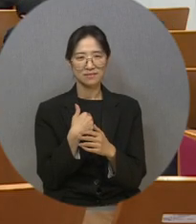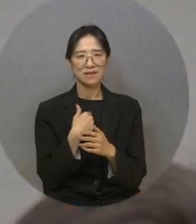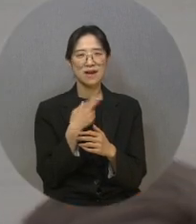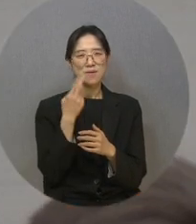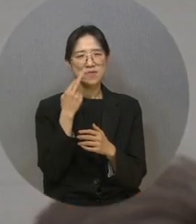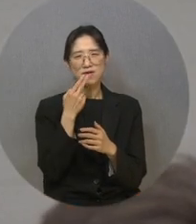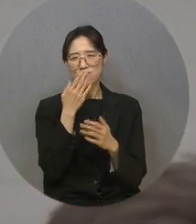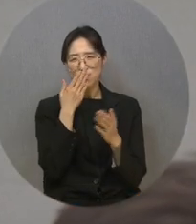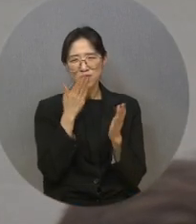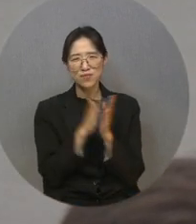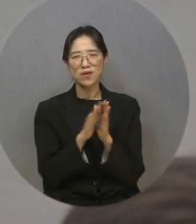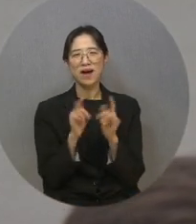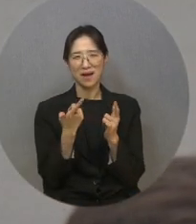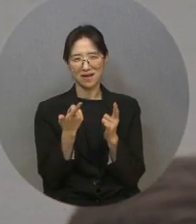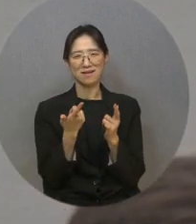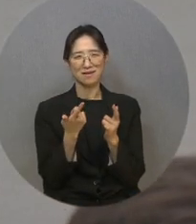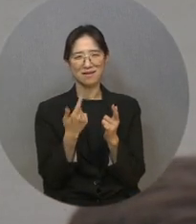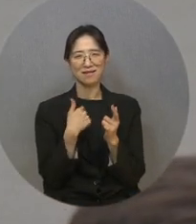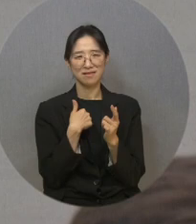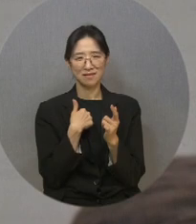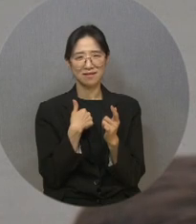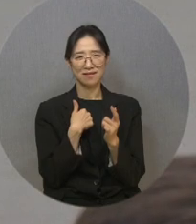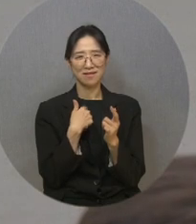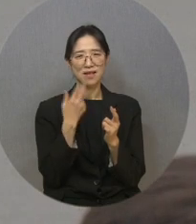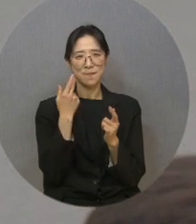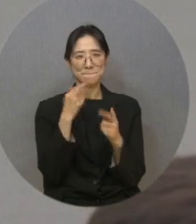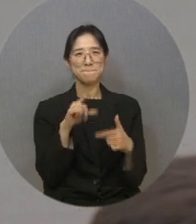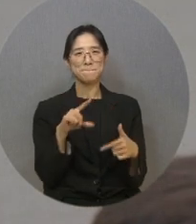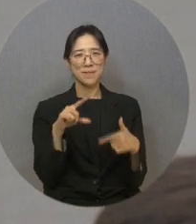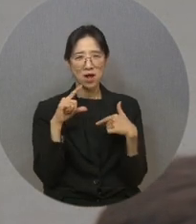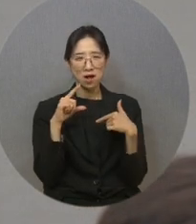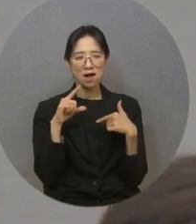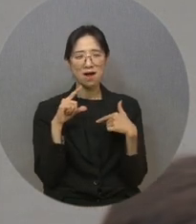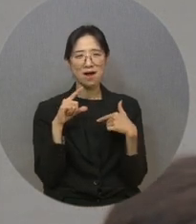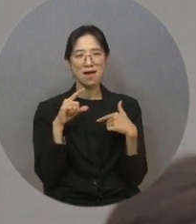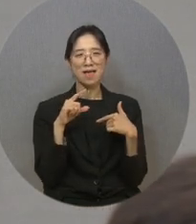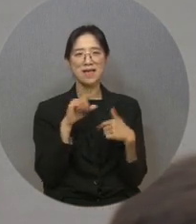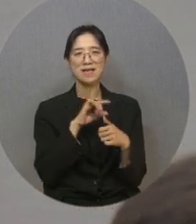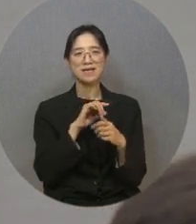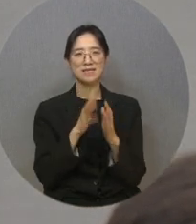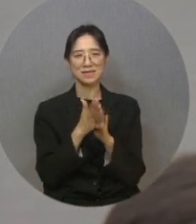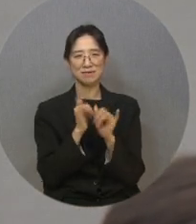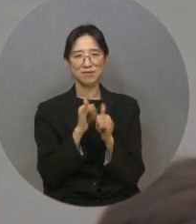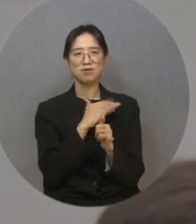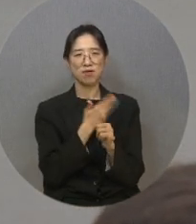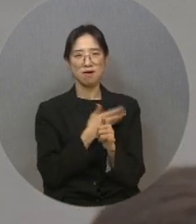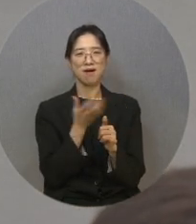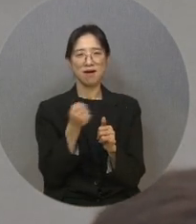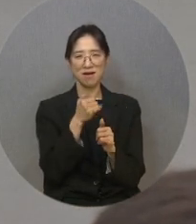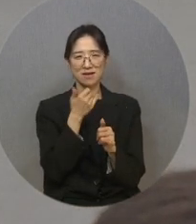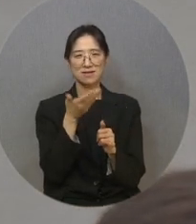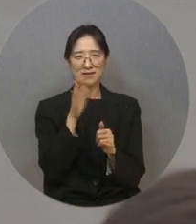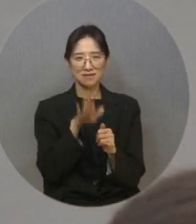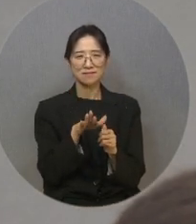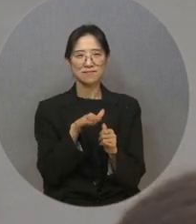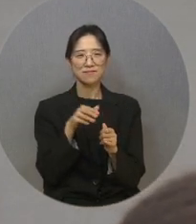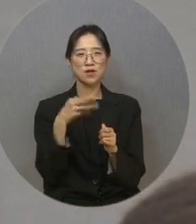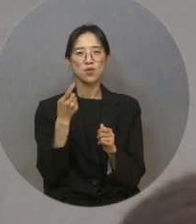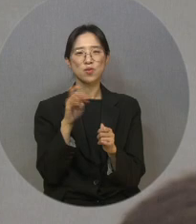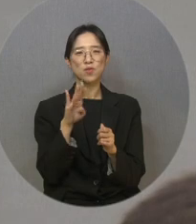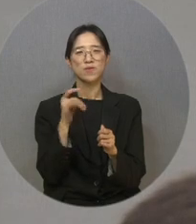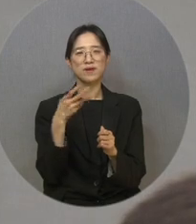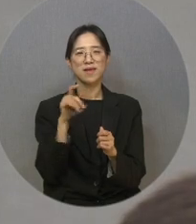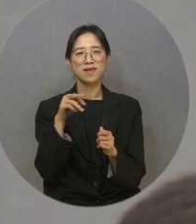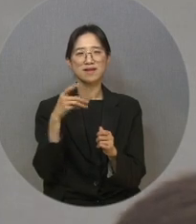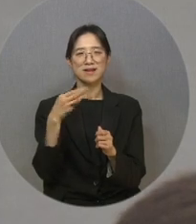저는요, 제가 미 명예시민권을 갖고 있었는데 91년도에 톰 브래들리가 명예시민권 받으라고 저는 안 받은다고